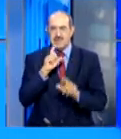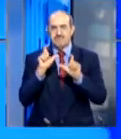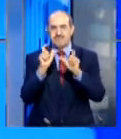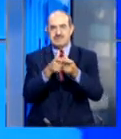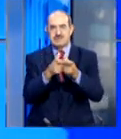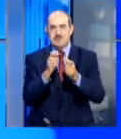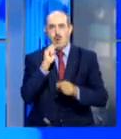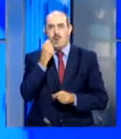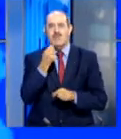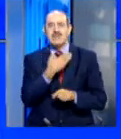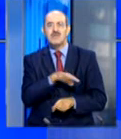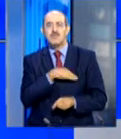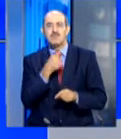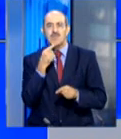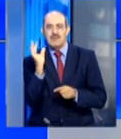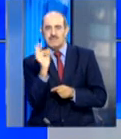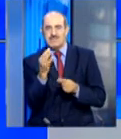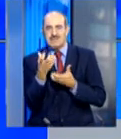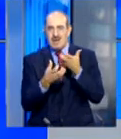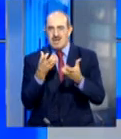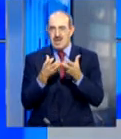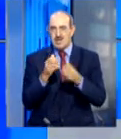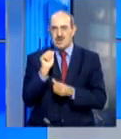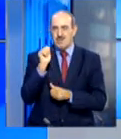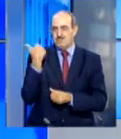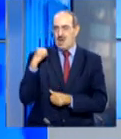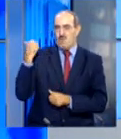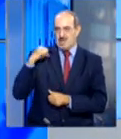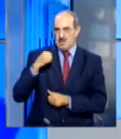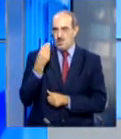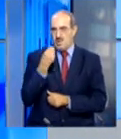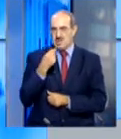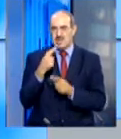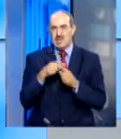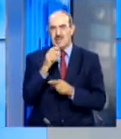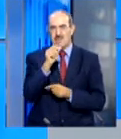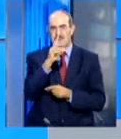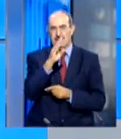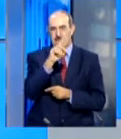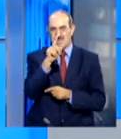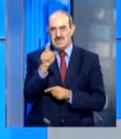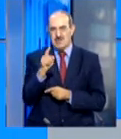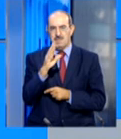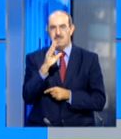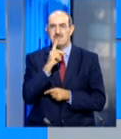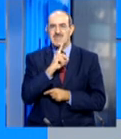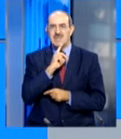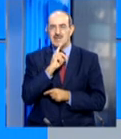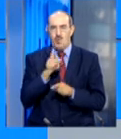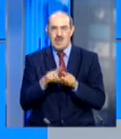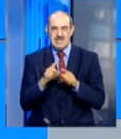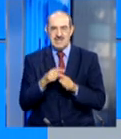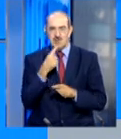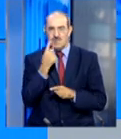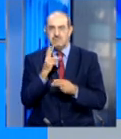الشخص المتسبب في الحرائق المندلعة ليلة أول أمس بعش الباز ببوليمات ببجاية. الأمر